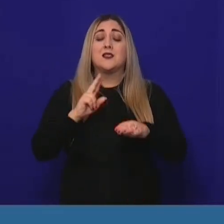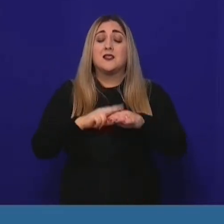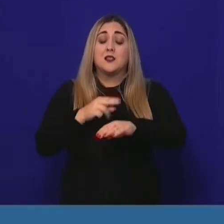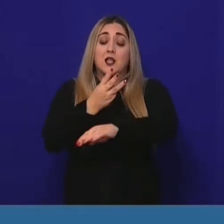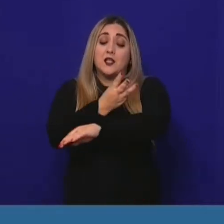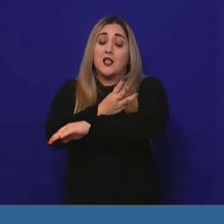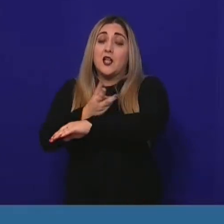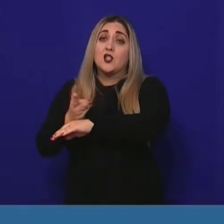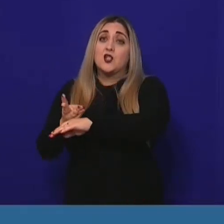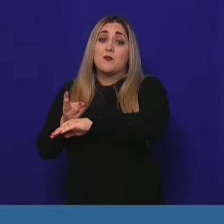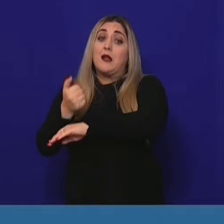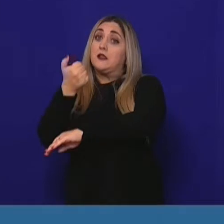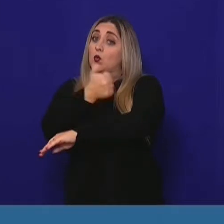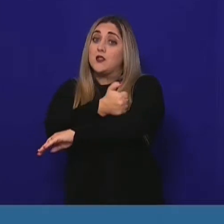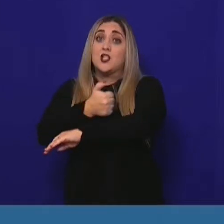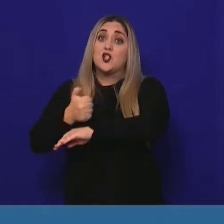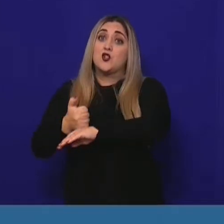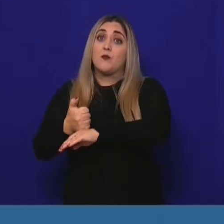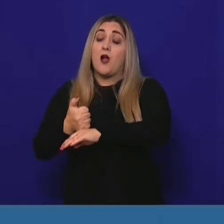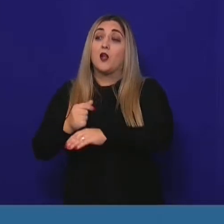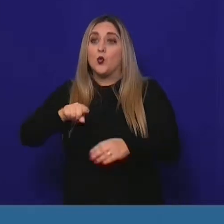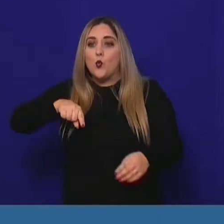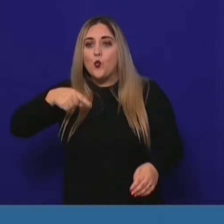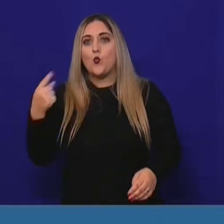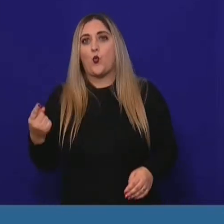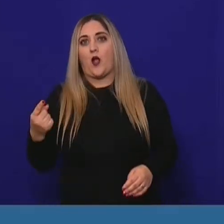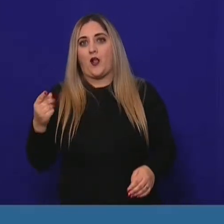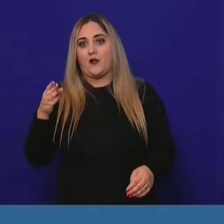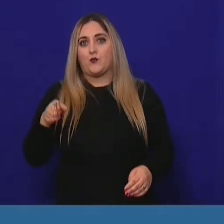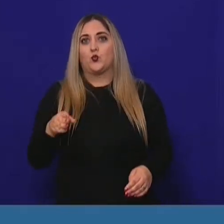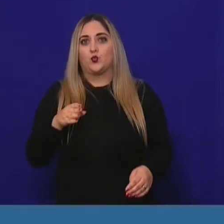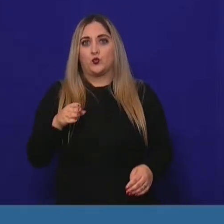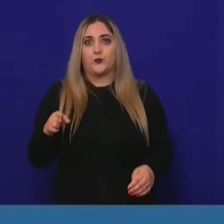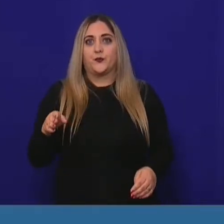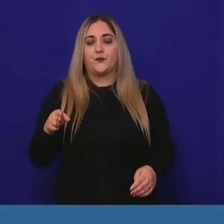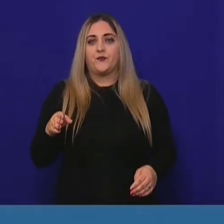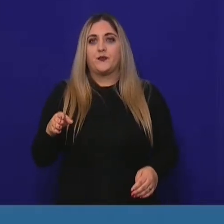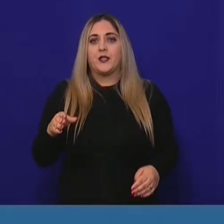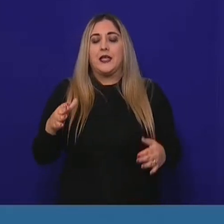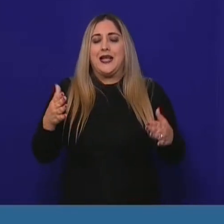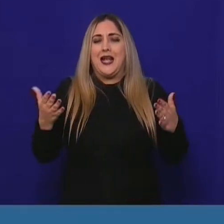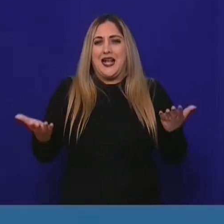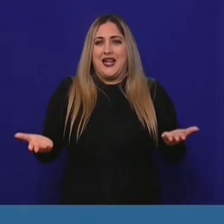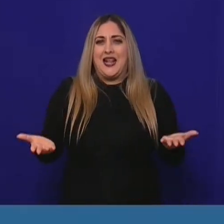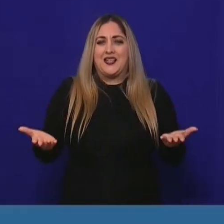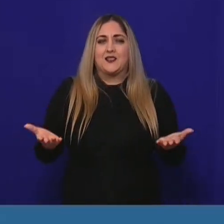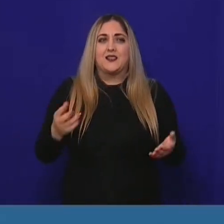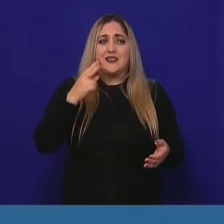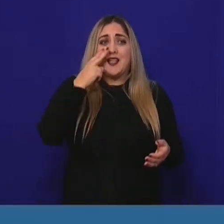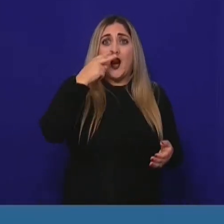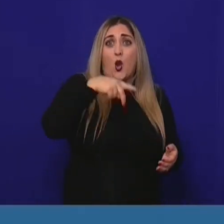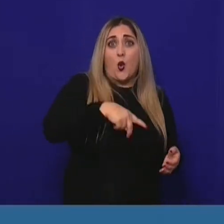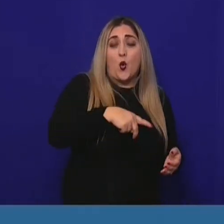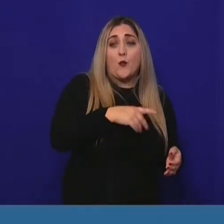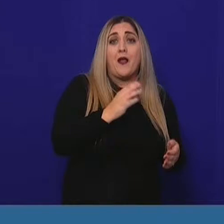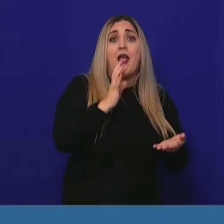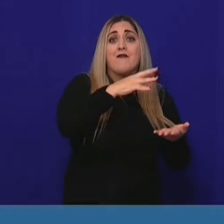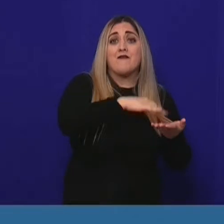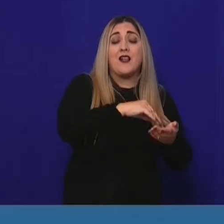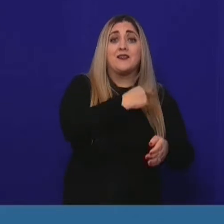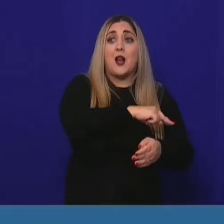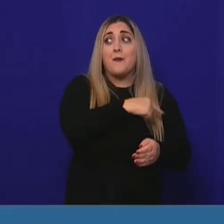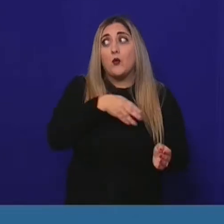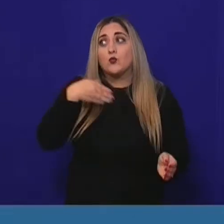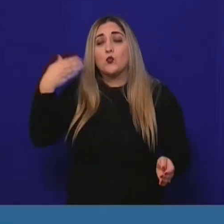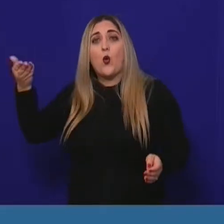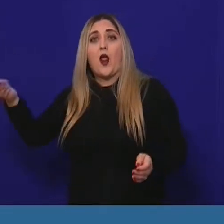anke sa 6 ġimgħat sakemm inti mbagħad tara l-impatt fuq l-imwiet. U allura dan inti qed tara l-imwiet li tara llum